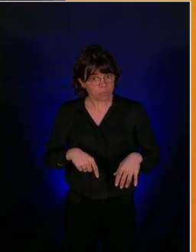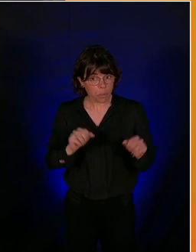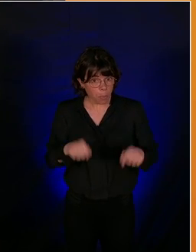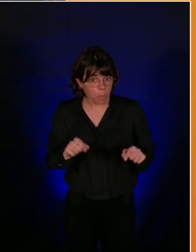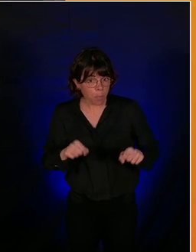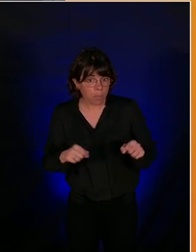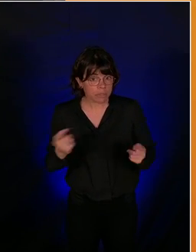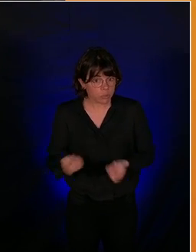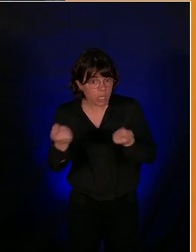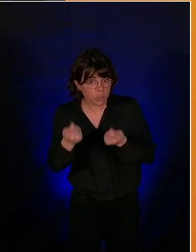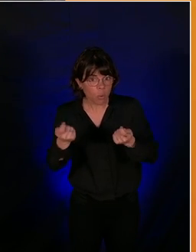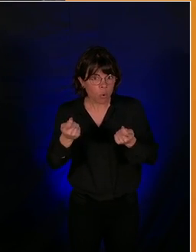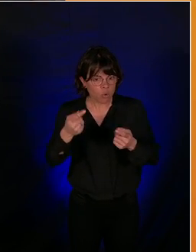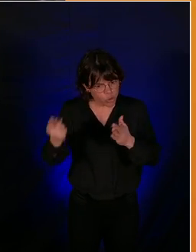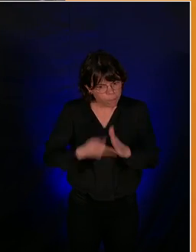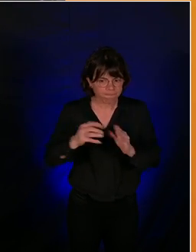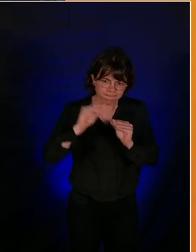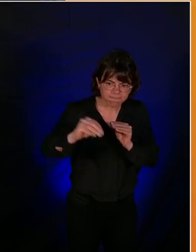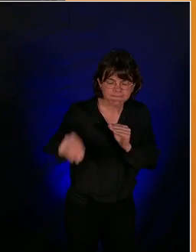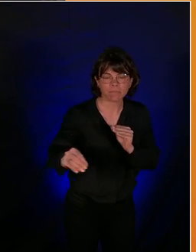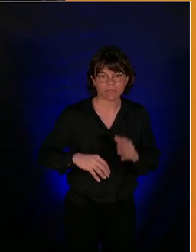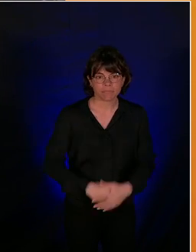cas aussi dans l'éducation je la